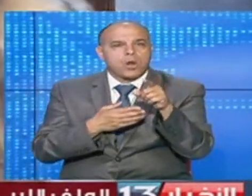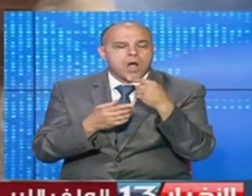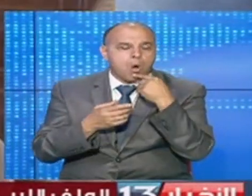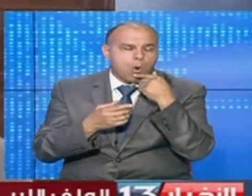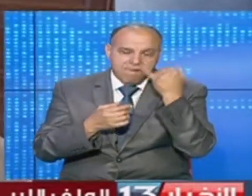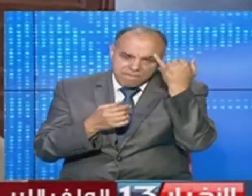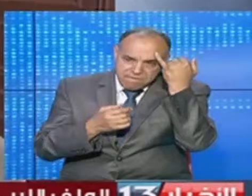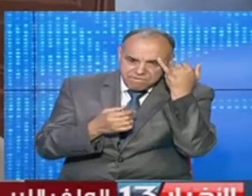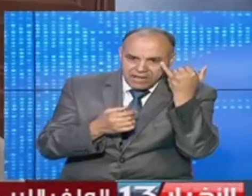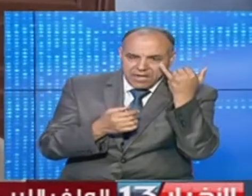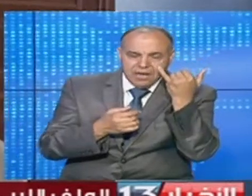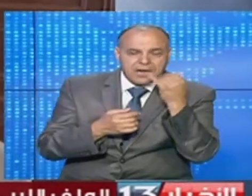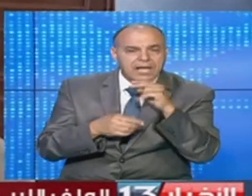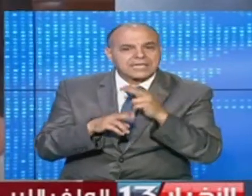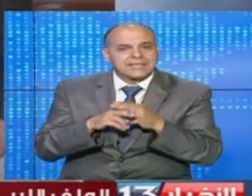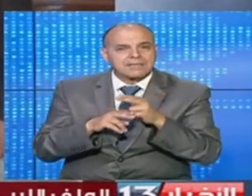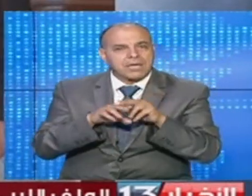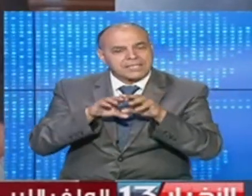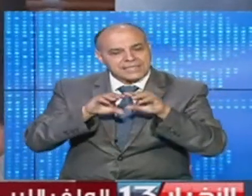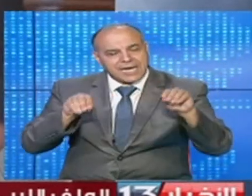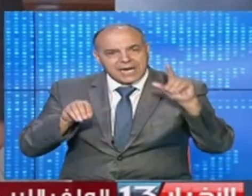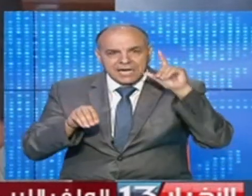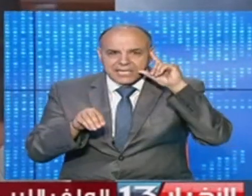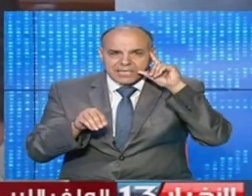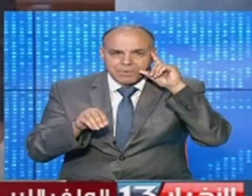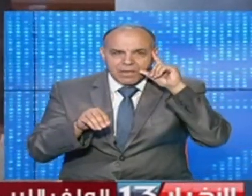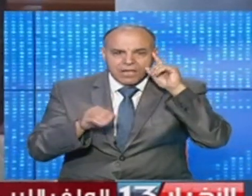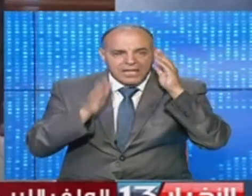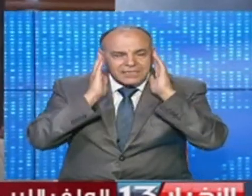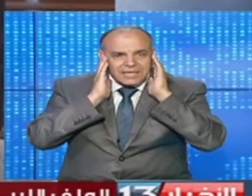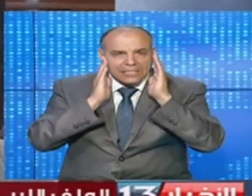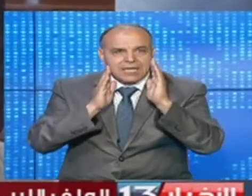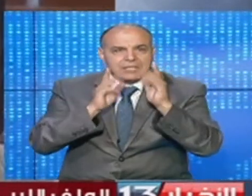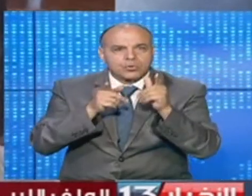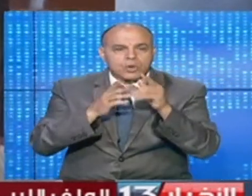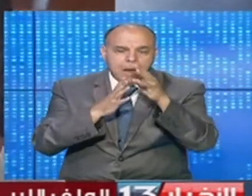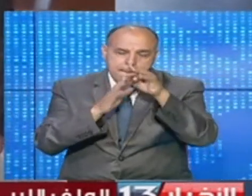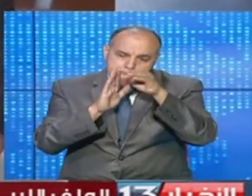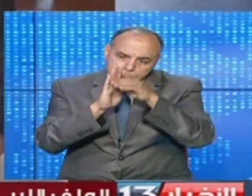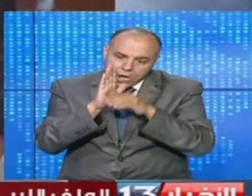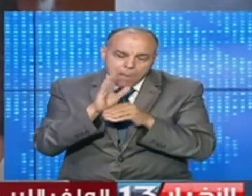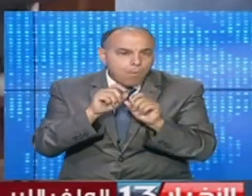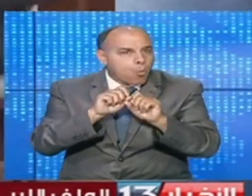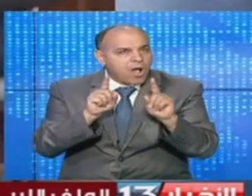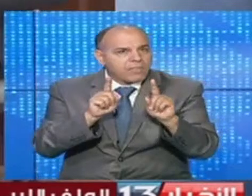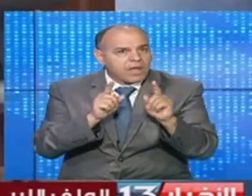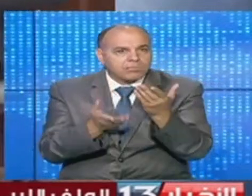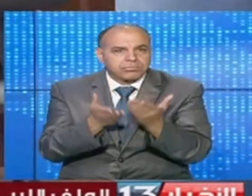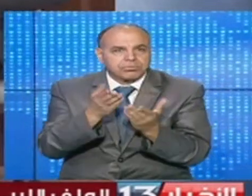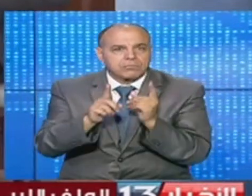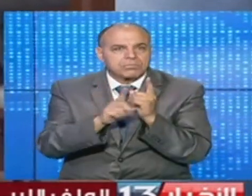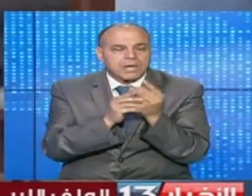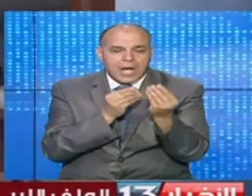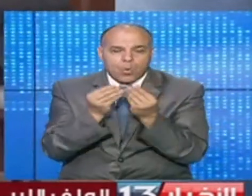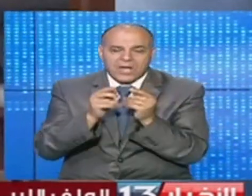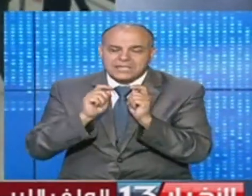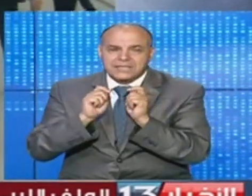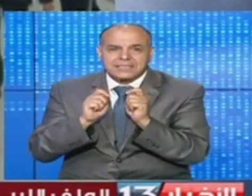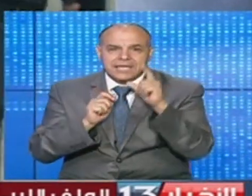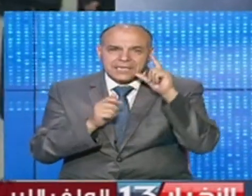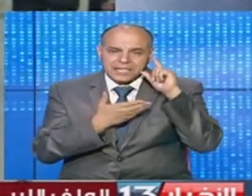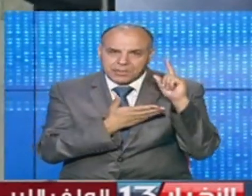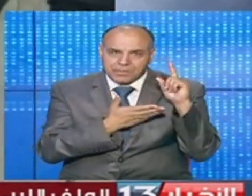مبادره تحت اسم استقرار ليبيا ترتكز على بنود خارطه الطريق التي قررها ملتقى الحوار السياسي